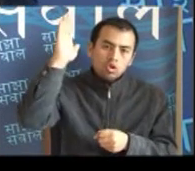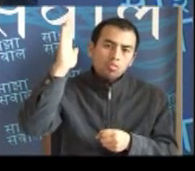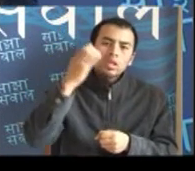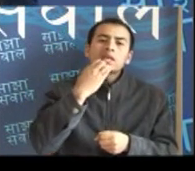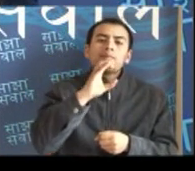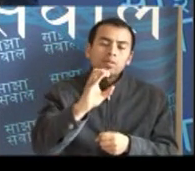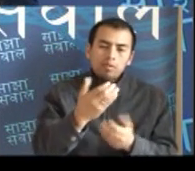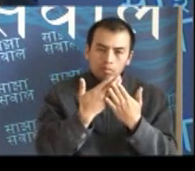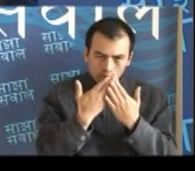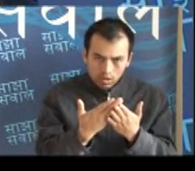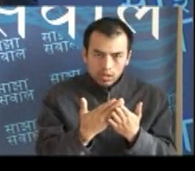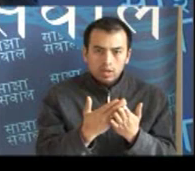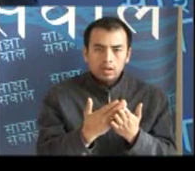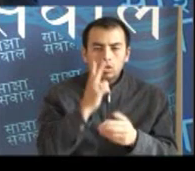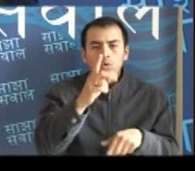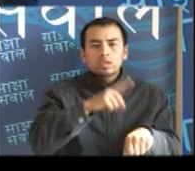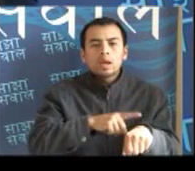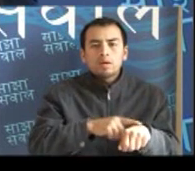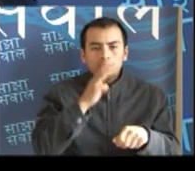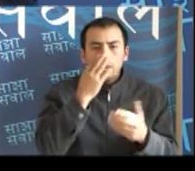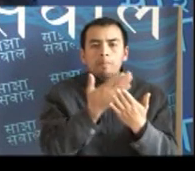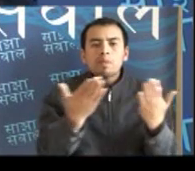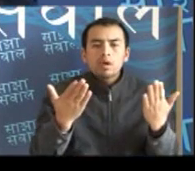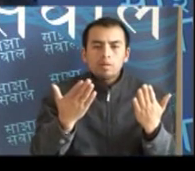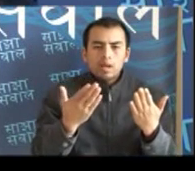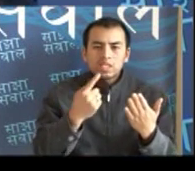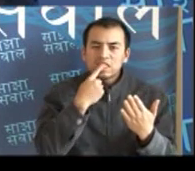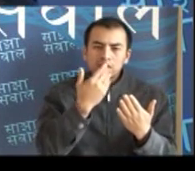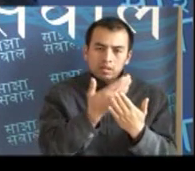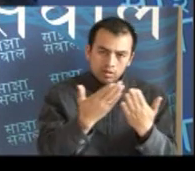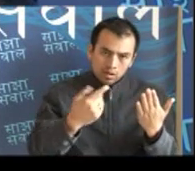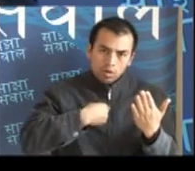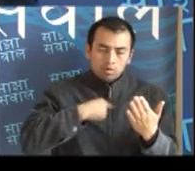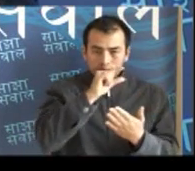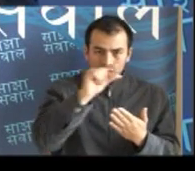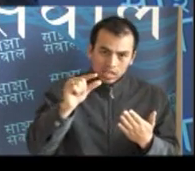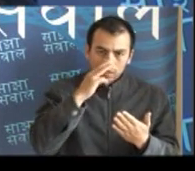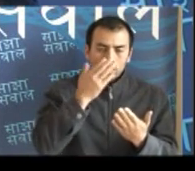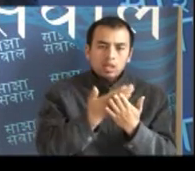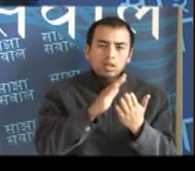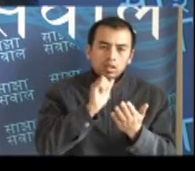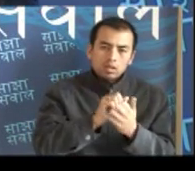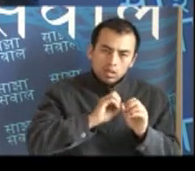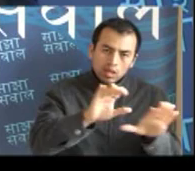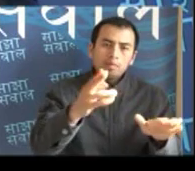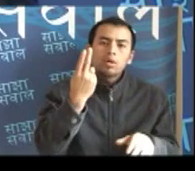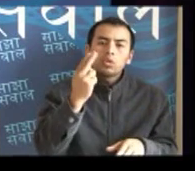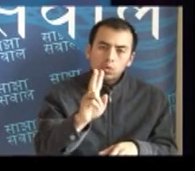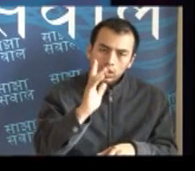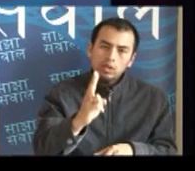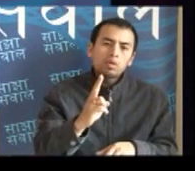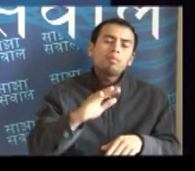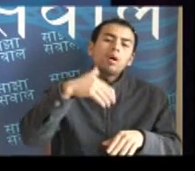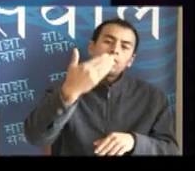क्याम्पसमा पढिरहेको थिएँ। अनि त्यसपछि त्यो बेलामा पेपरमा एउटा मेरो बारेमा त्यो स्टोरी जस्तो फिचर स्टोरी जस्तो आएको थियो। अनि त्यसपछि